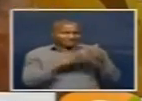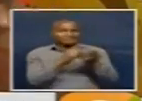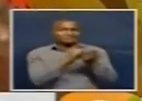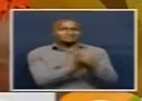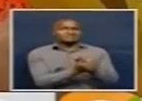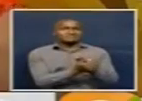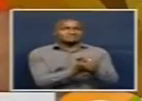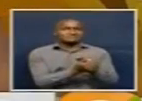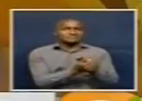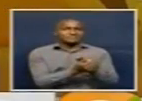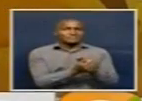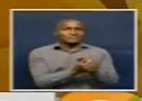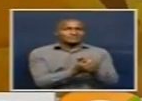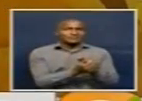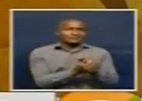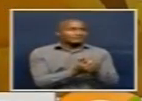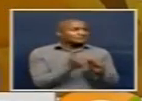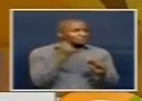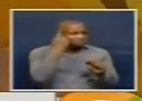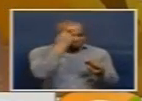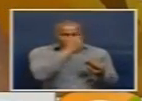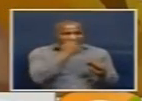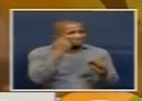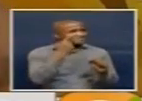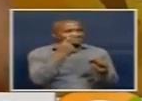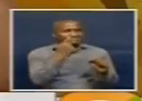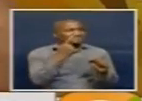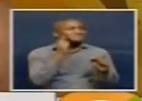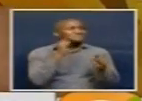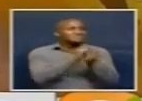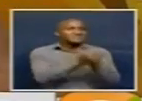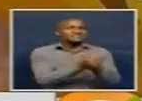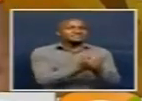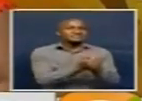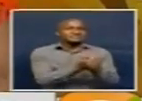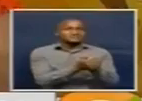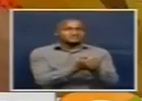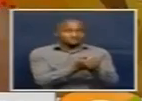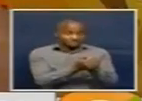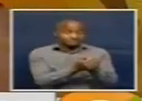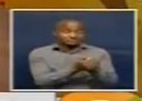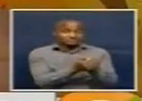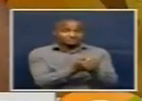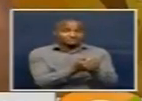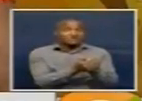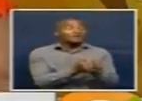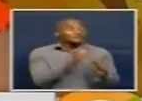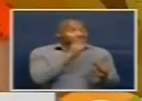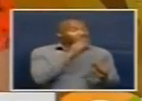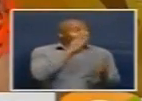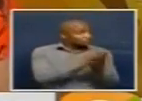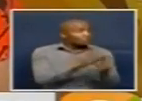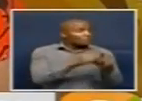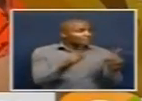cha kumlisha, lakini mtoto mkuparara tu kwa sababu ya kwamba licha sasa huyo ni baba, hata